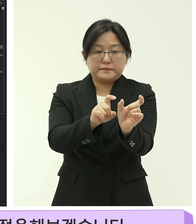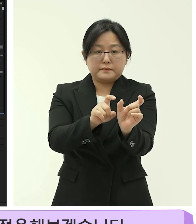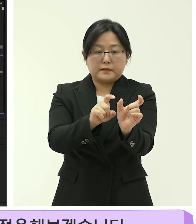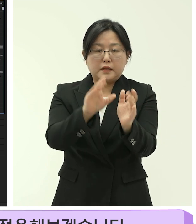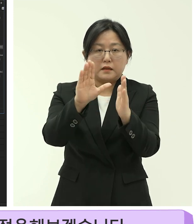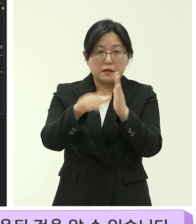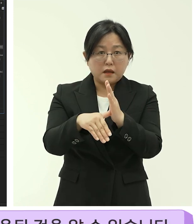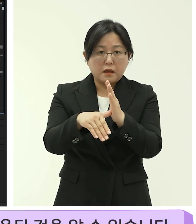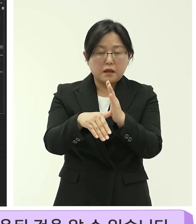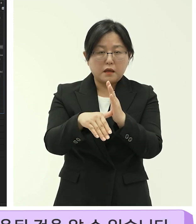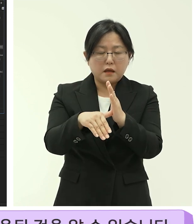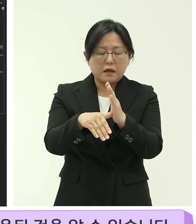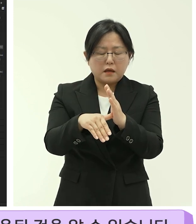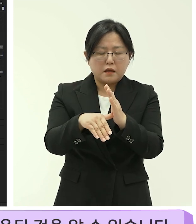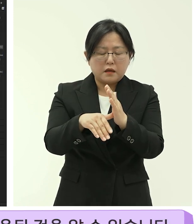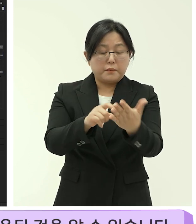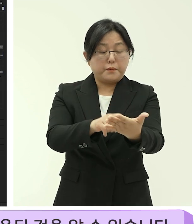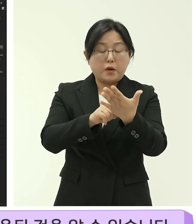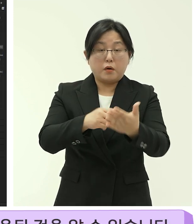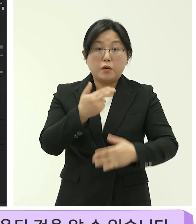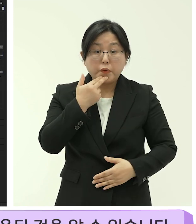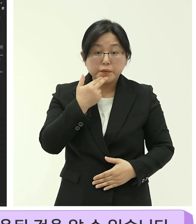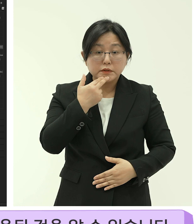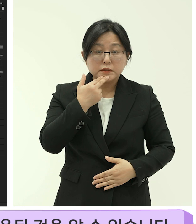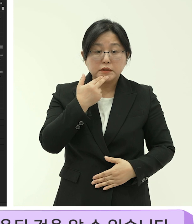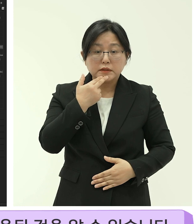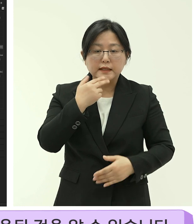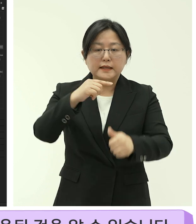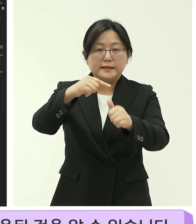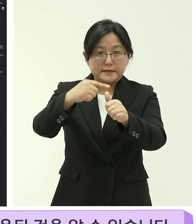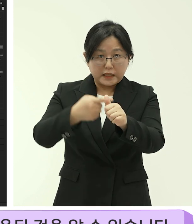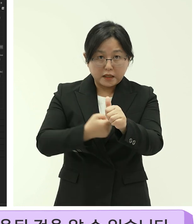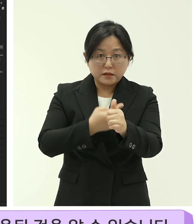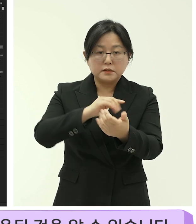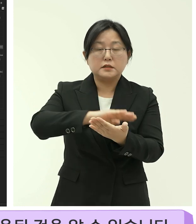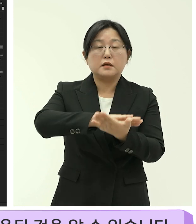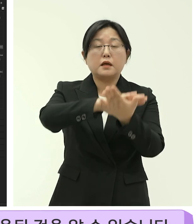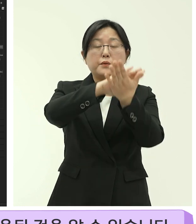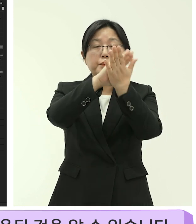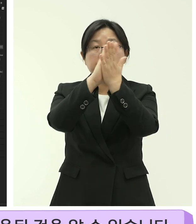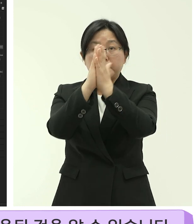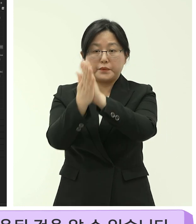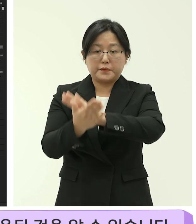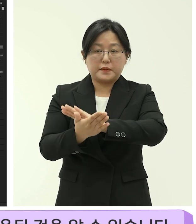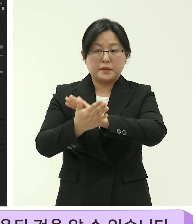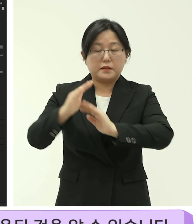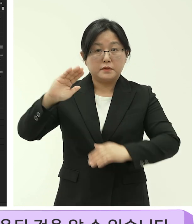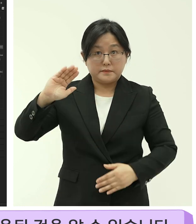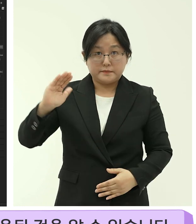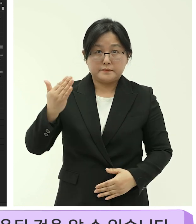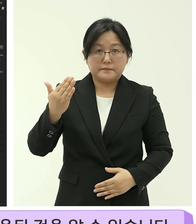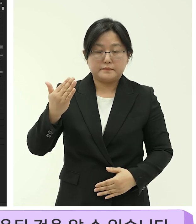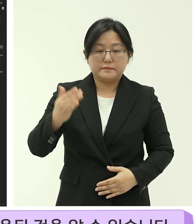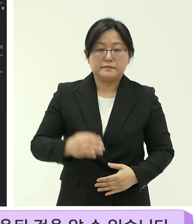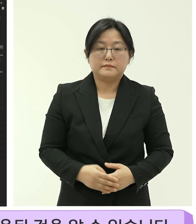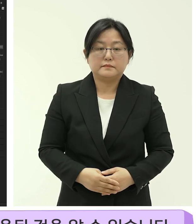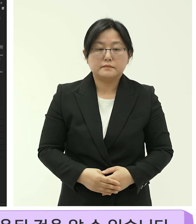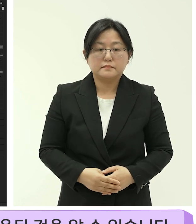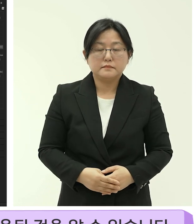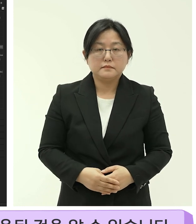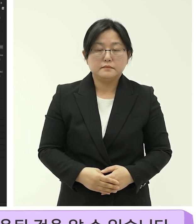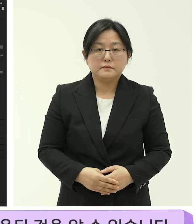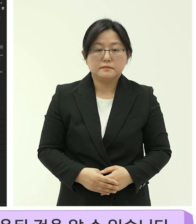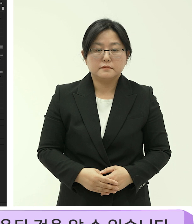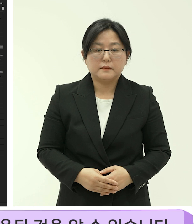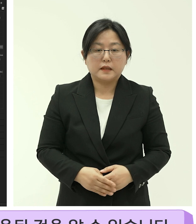보겠습니다. 이때는 경고 문구 없이 재생해 보면 이렇게 자연스럽게 전환 효과가 적용된